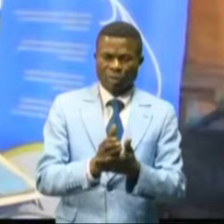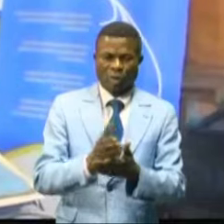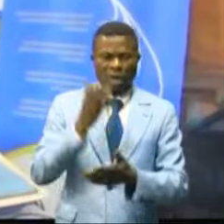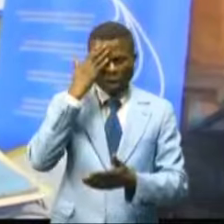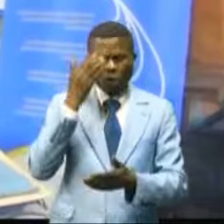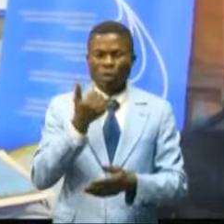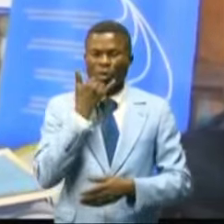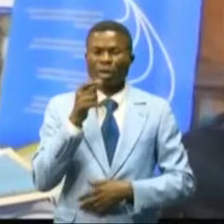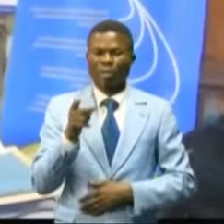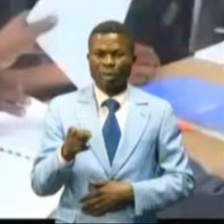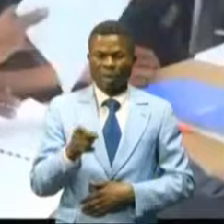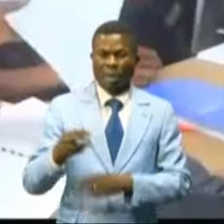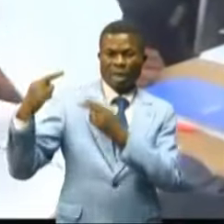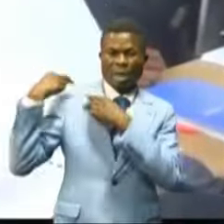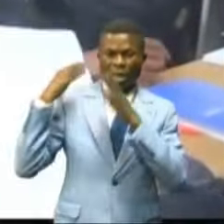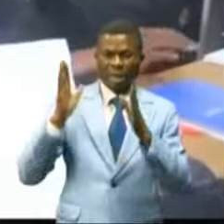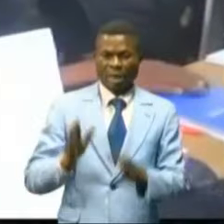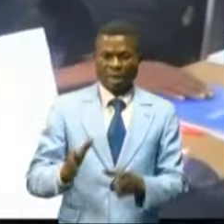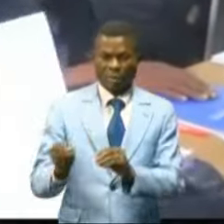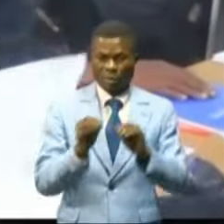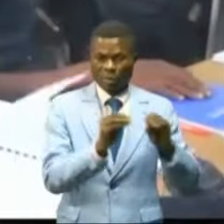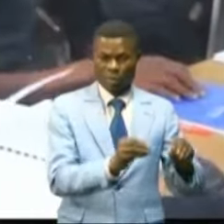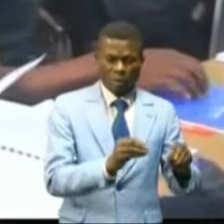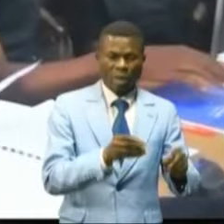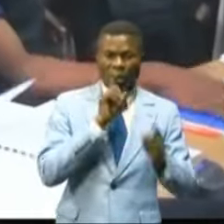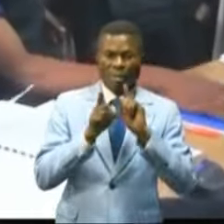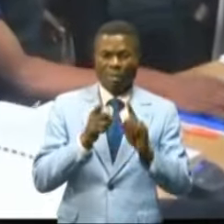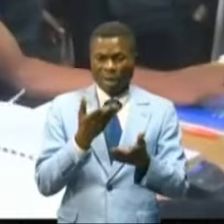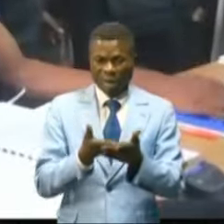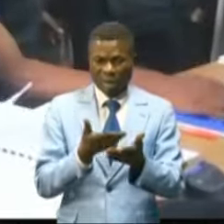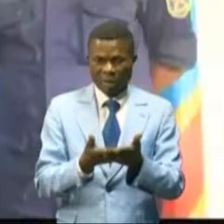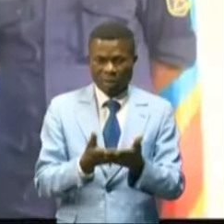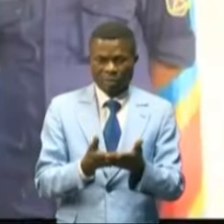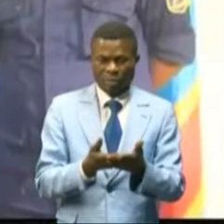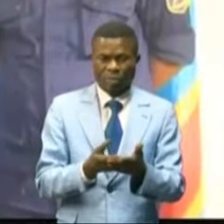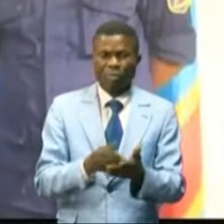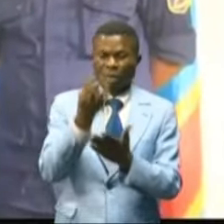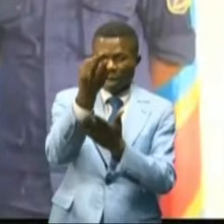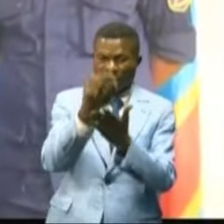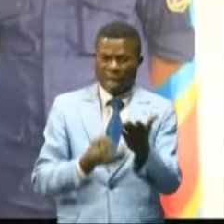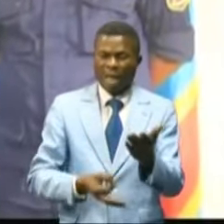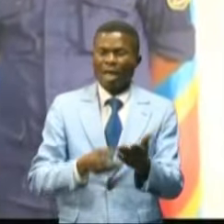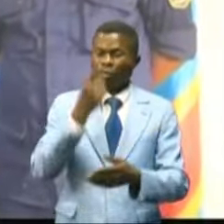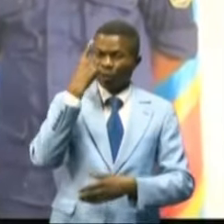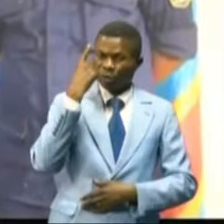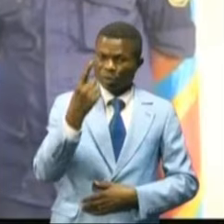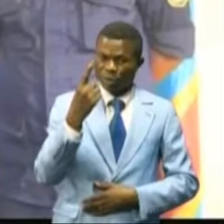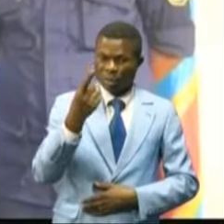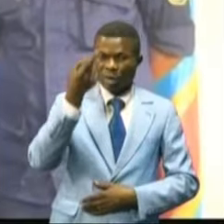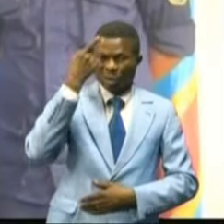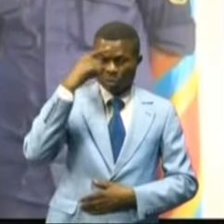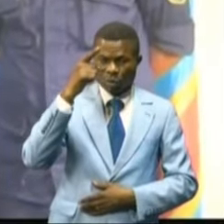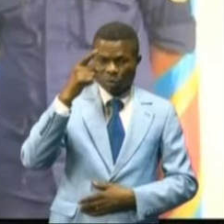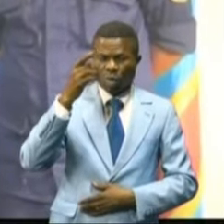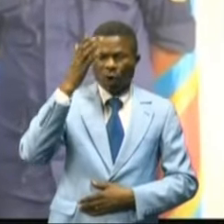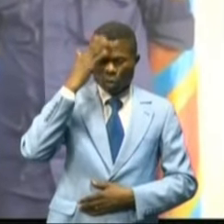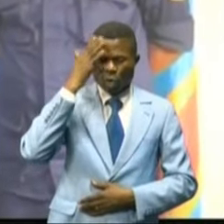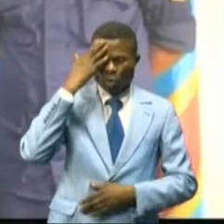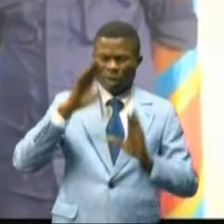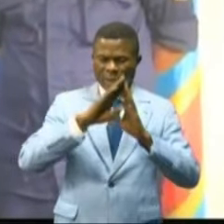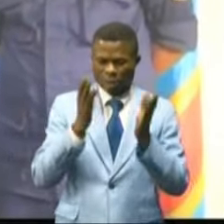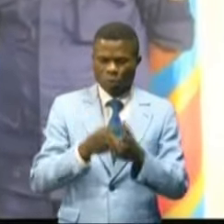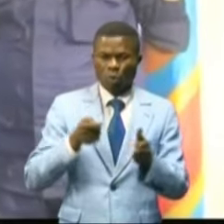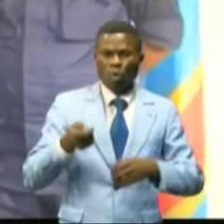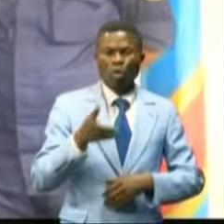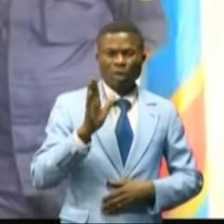délinquants. Vous avez vu, le responsable de FICA vous a dit pourquoi on met sur pied un fichier central pour suivre les criminels,